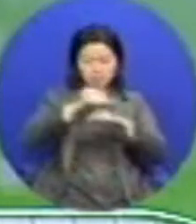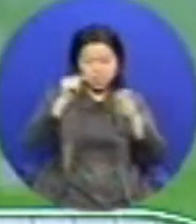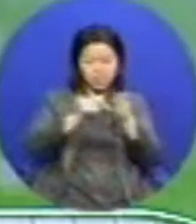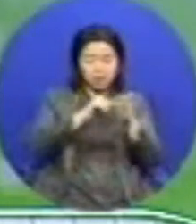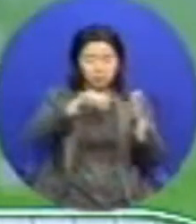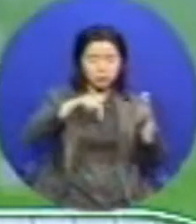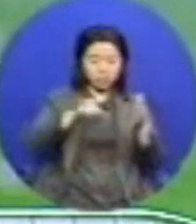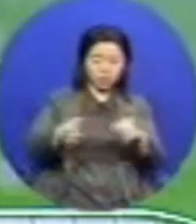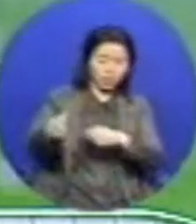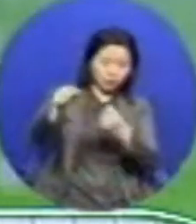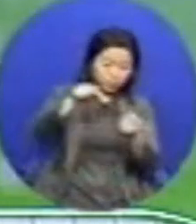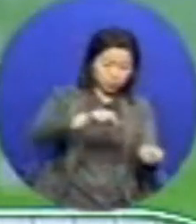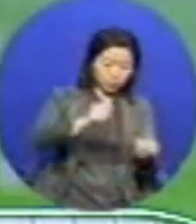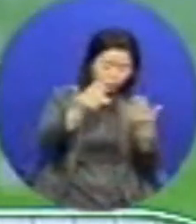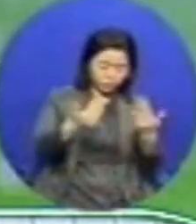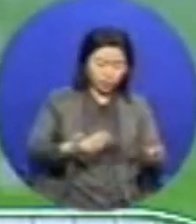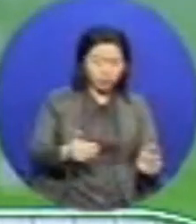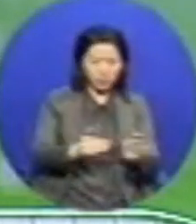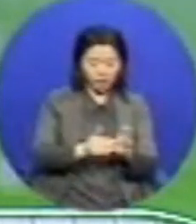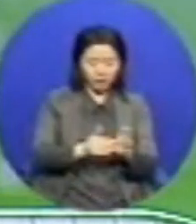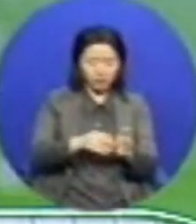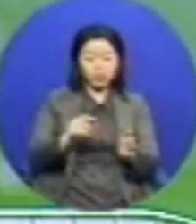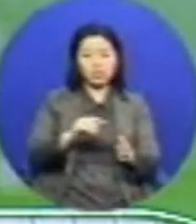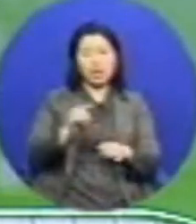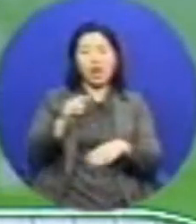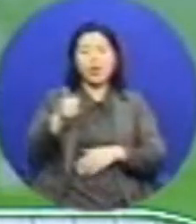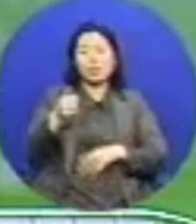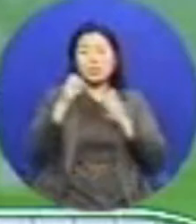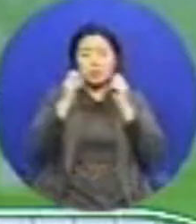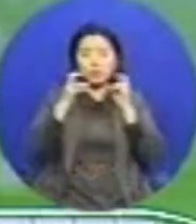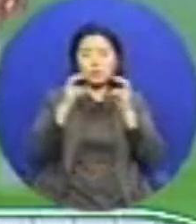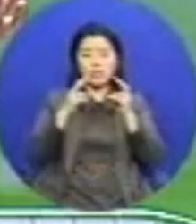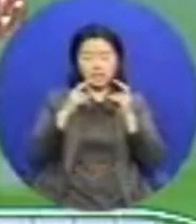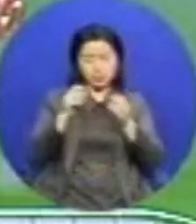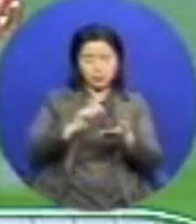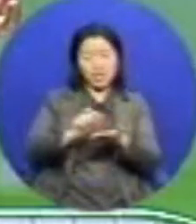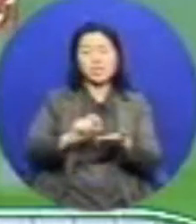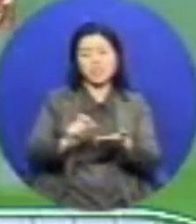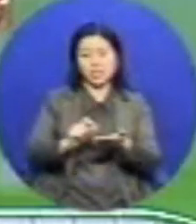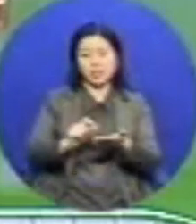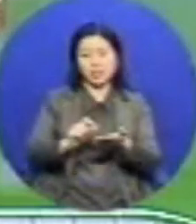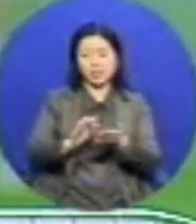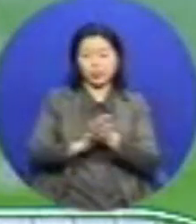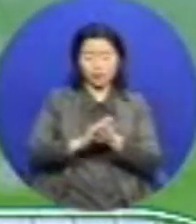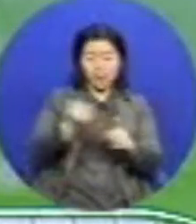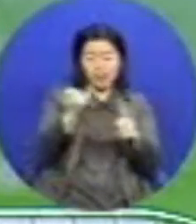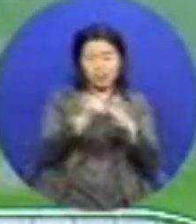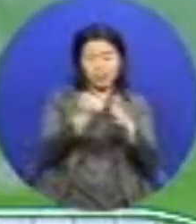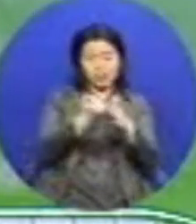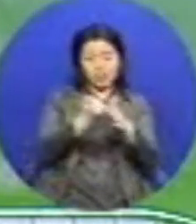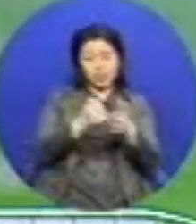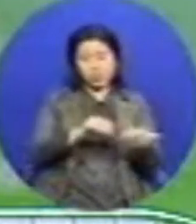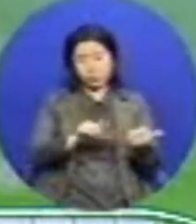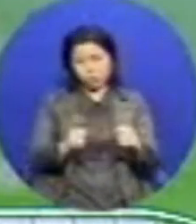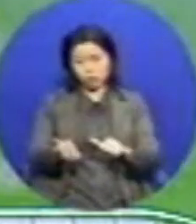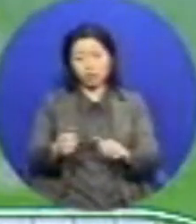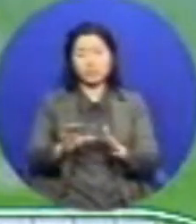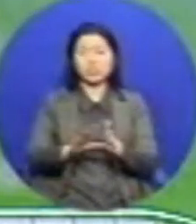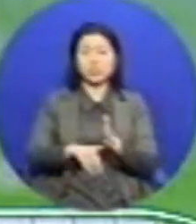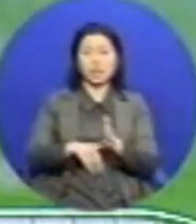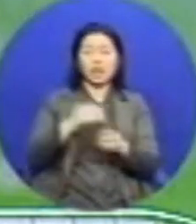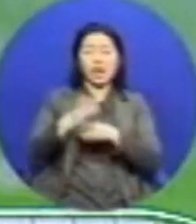그게 허드슨 테일러 선교사 님의 일으켰어요 그레이스가 죽었을 때 그 때 하나님께 감사했다